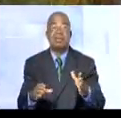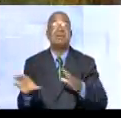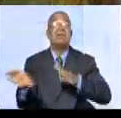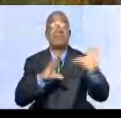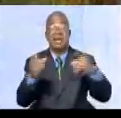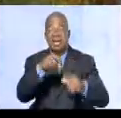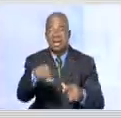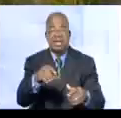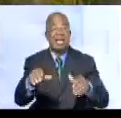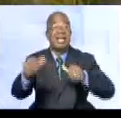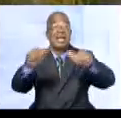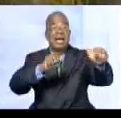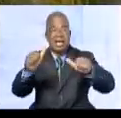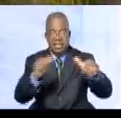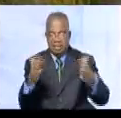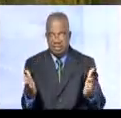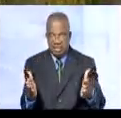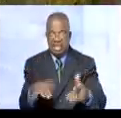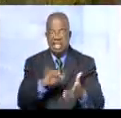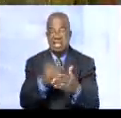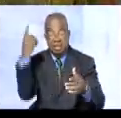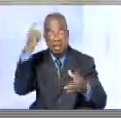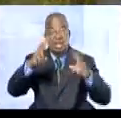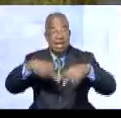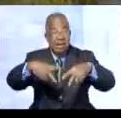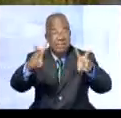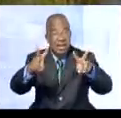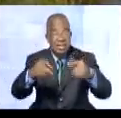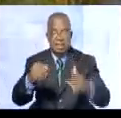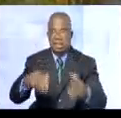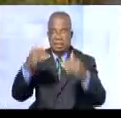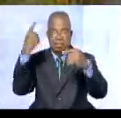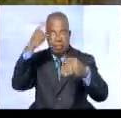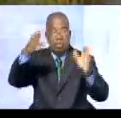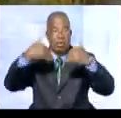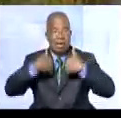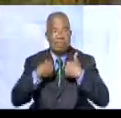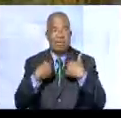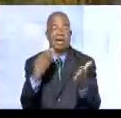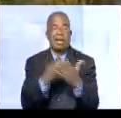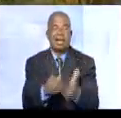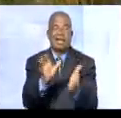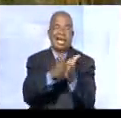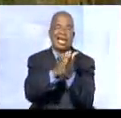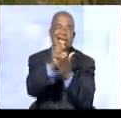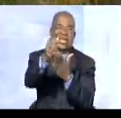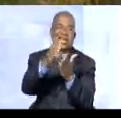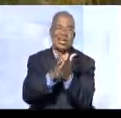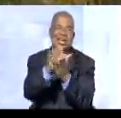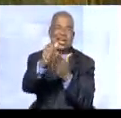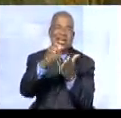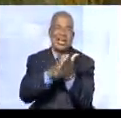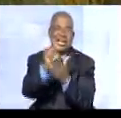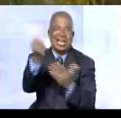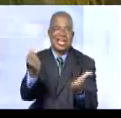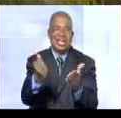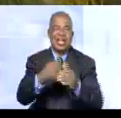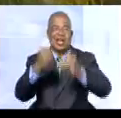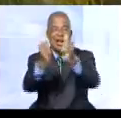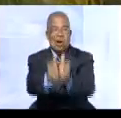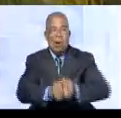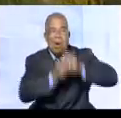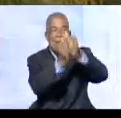soient régénératrice de revenus pour elle en plein temps. Il y a la tchéké, il y a d'autres dérivés du manioc,